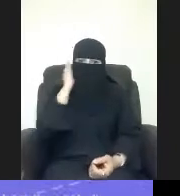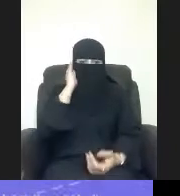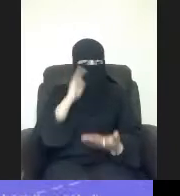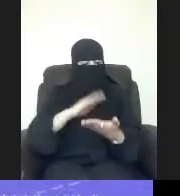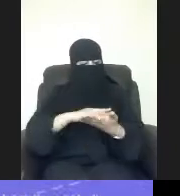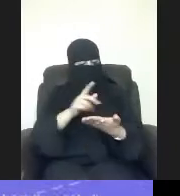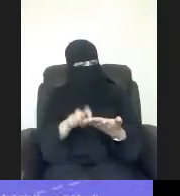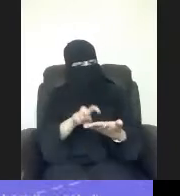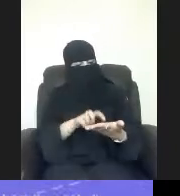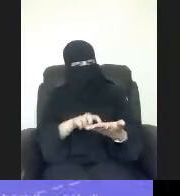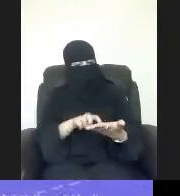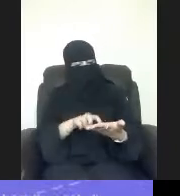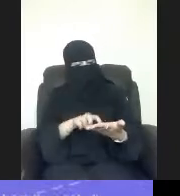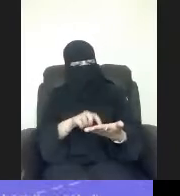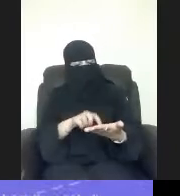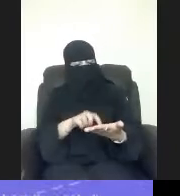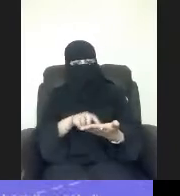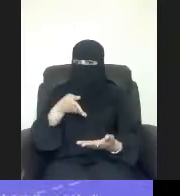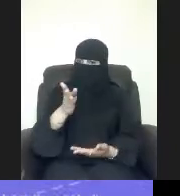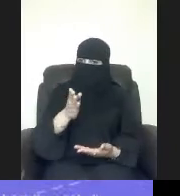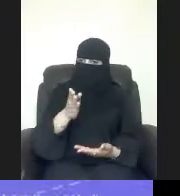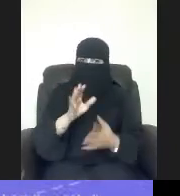وعندما يدخل إلى قاعة الفصل